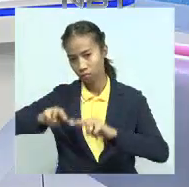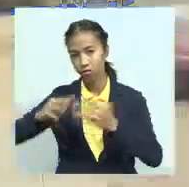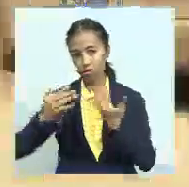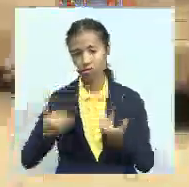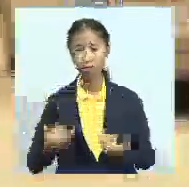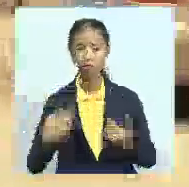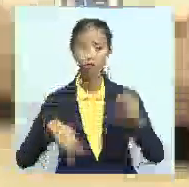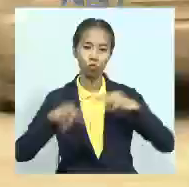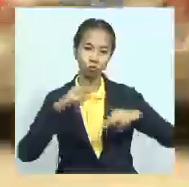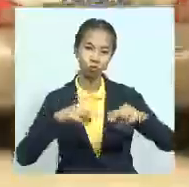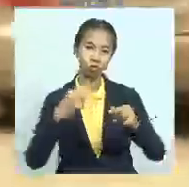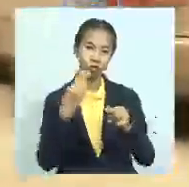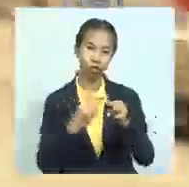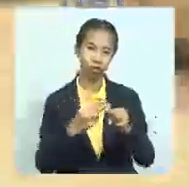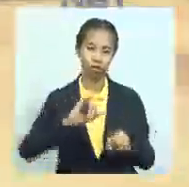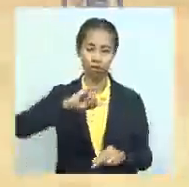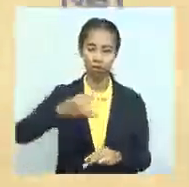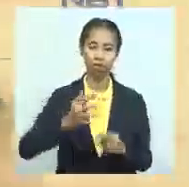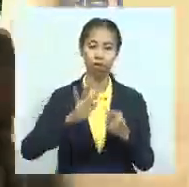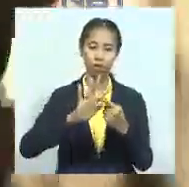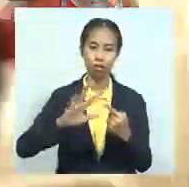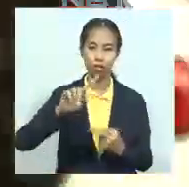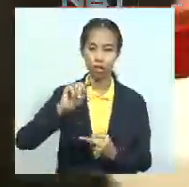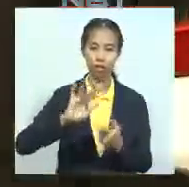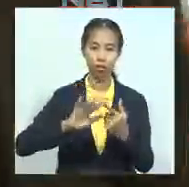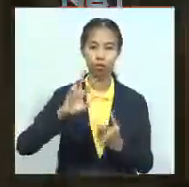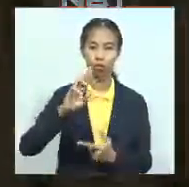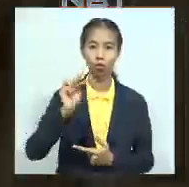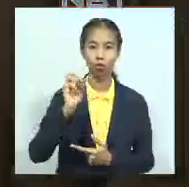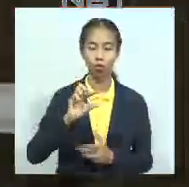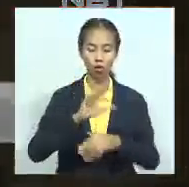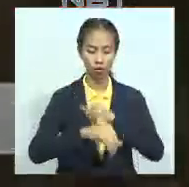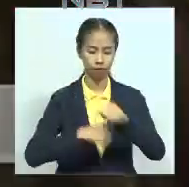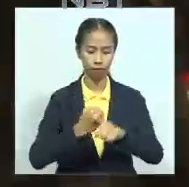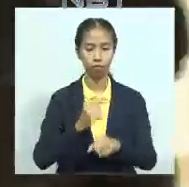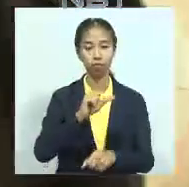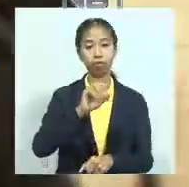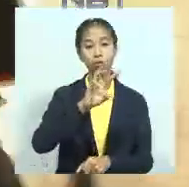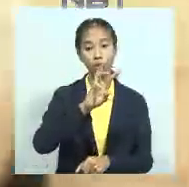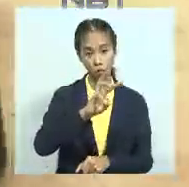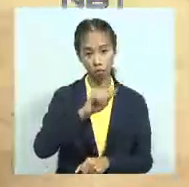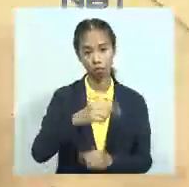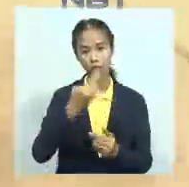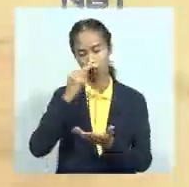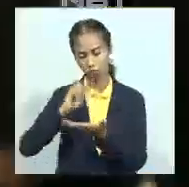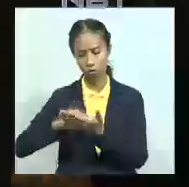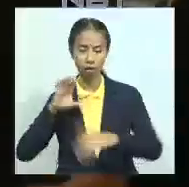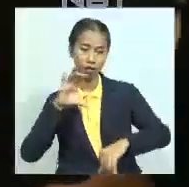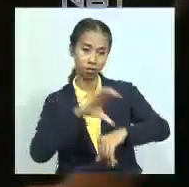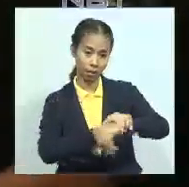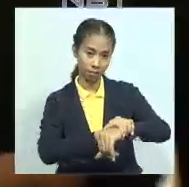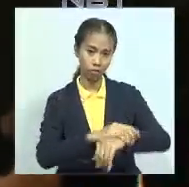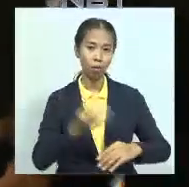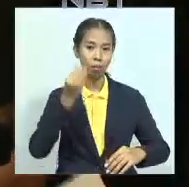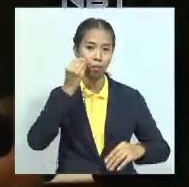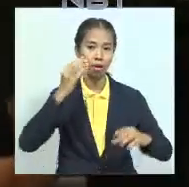ำรวจเข้าตรวจสอบทรัพย์สินนายจตุรงค์พึ่งพรหมหรือว่าโต๊ดลาดกระบังอายุ26ปีผู้ต้องหาตามหมายจับศาลอาญาที่บ้าน